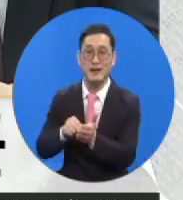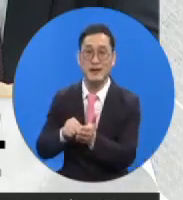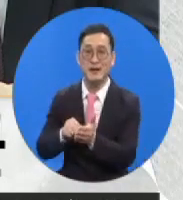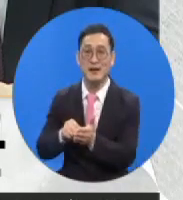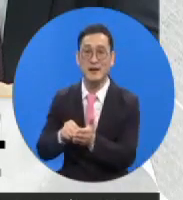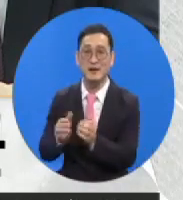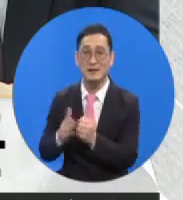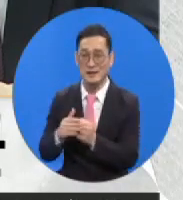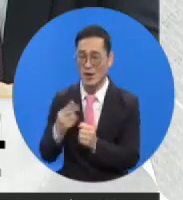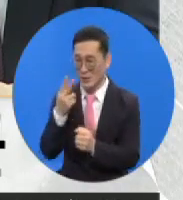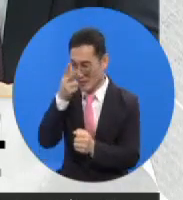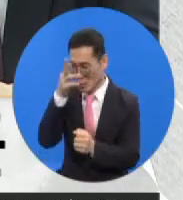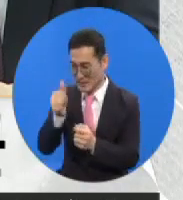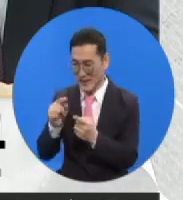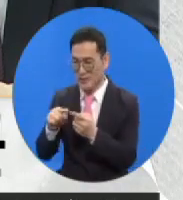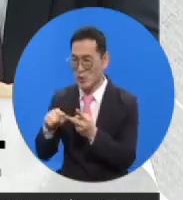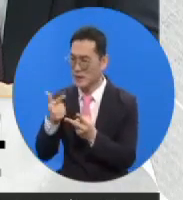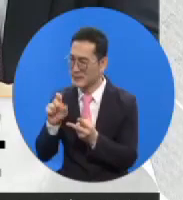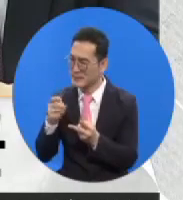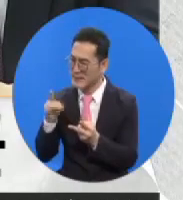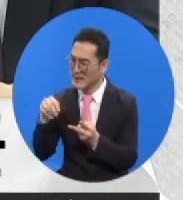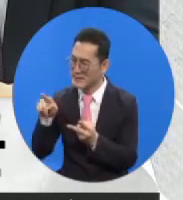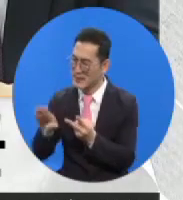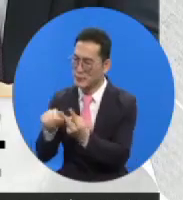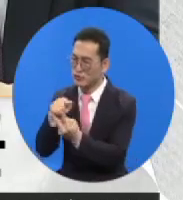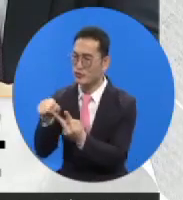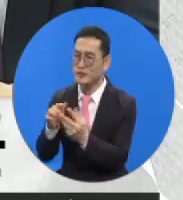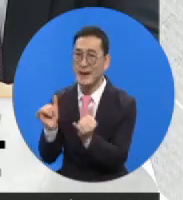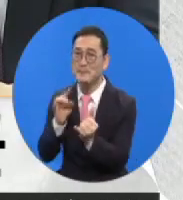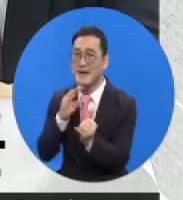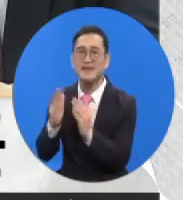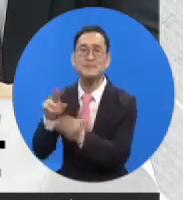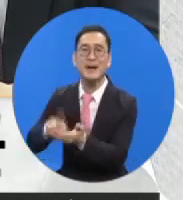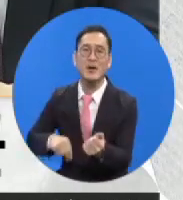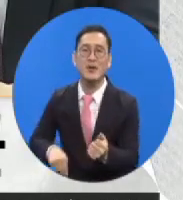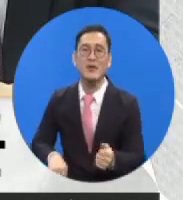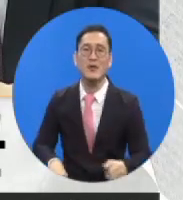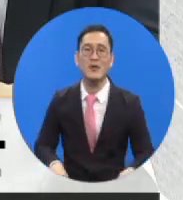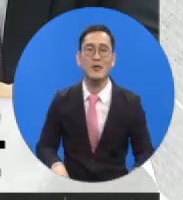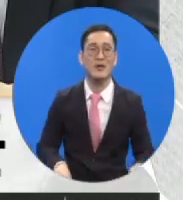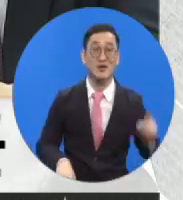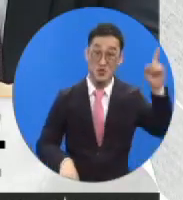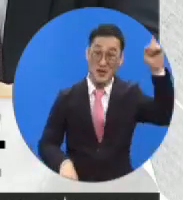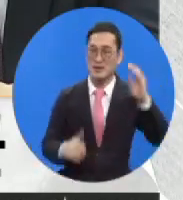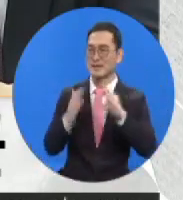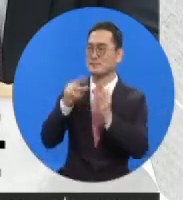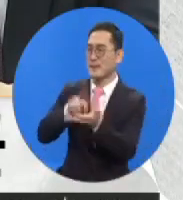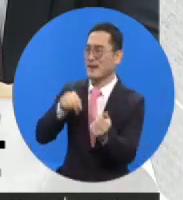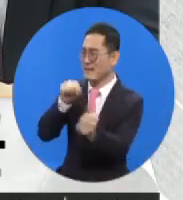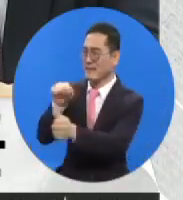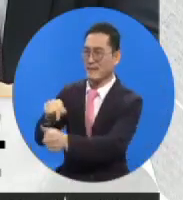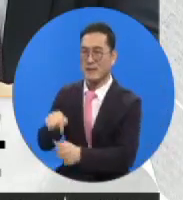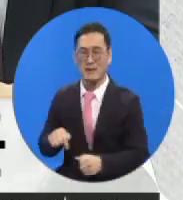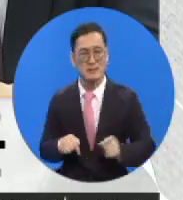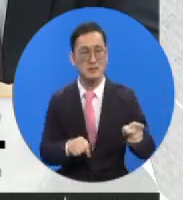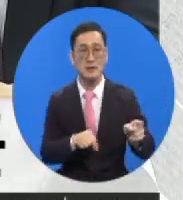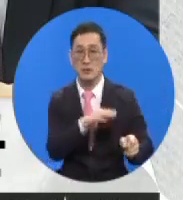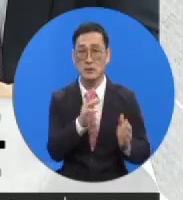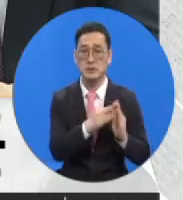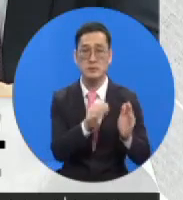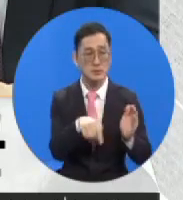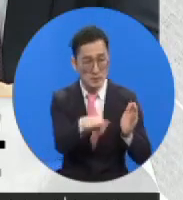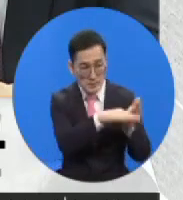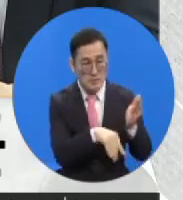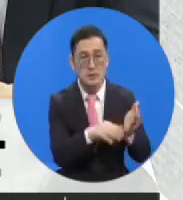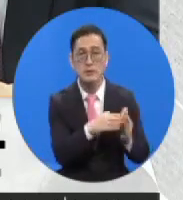아, 대통령이었나요? 어쨌든 고위공직자도 집팔라 일가구 일주택 하니까 거기만 팔았는데 뭐 누구들은 많이 갖고 있더라. 예. 그걸